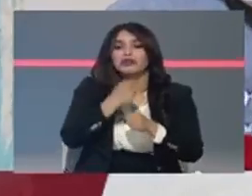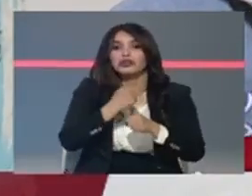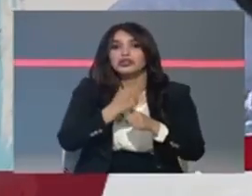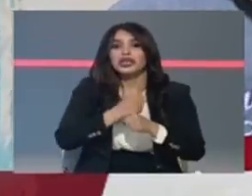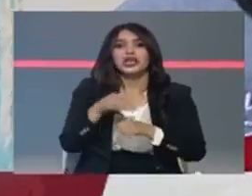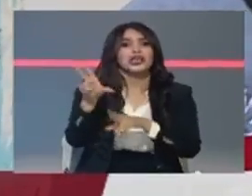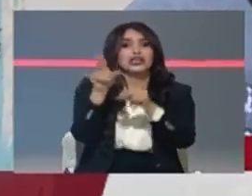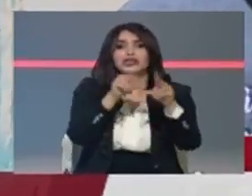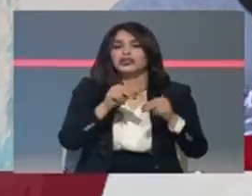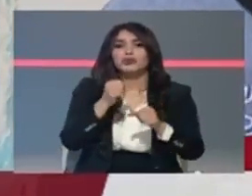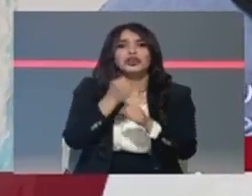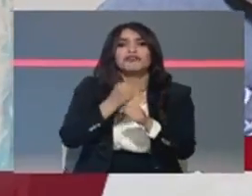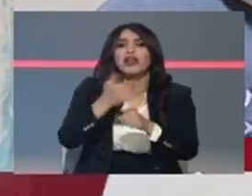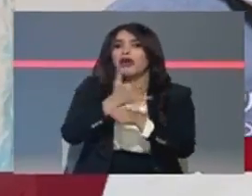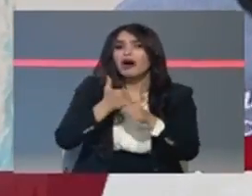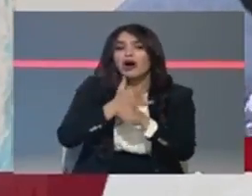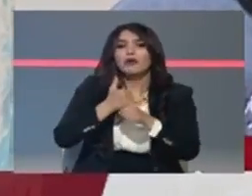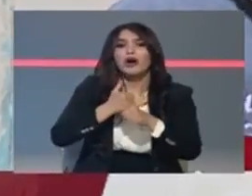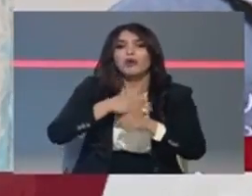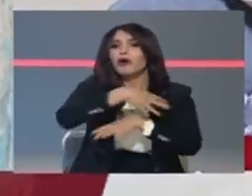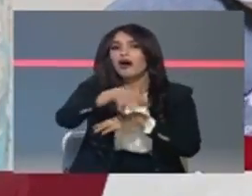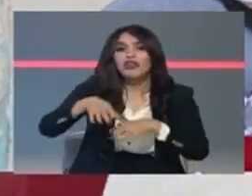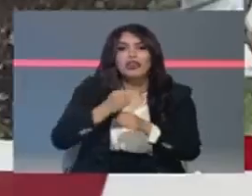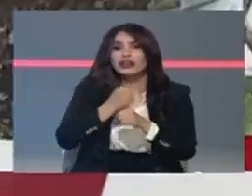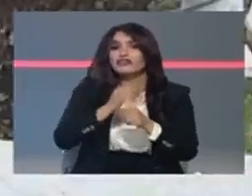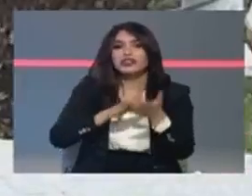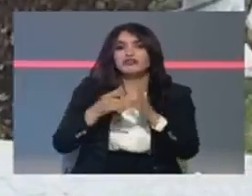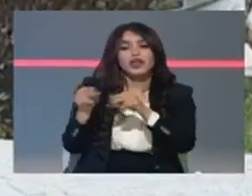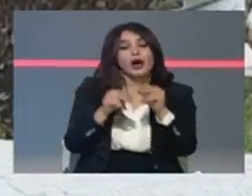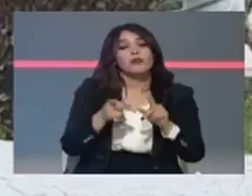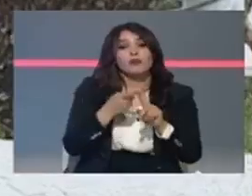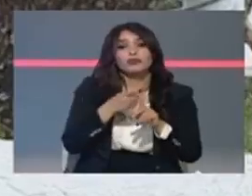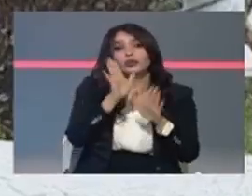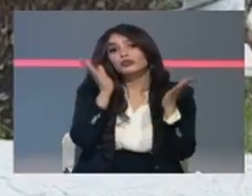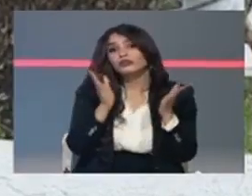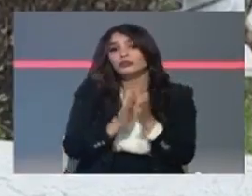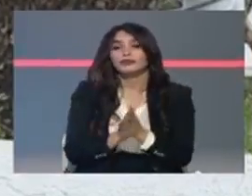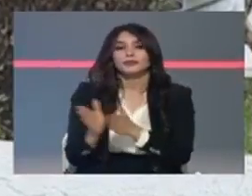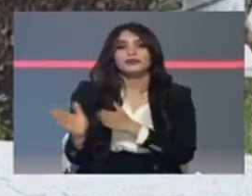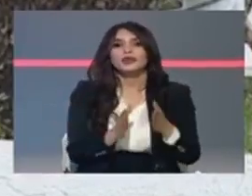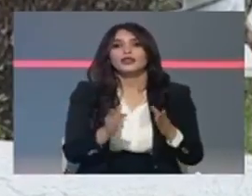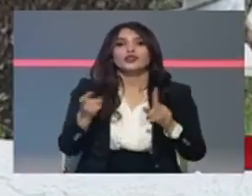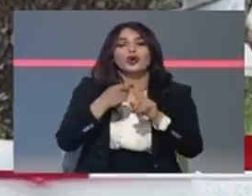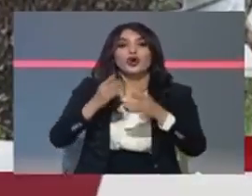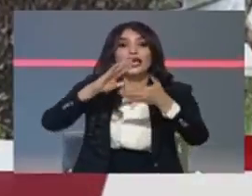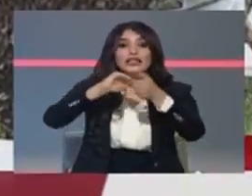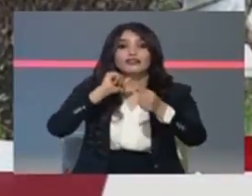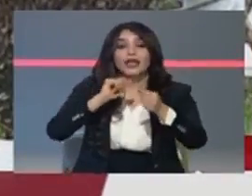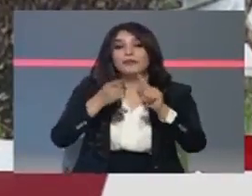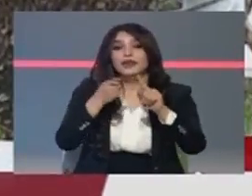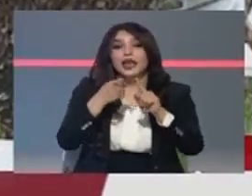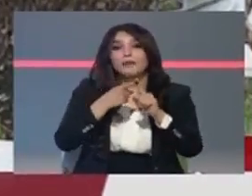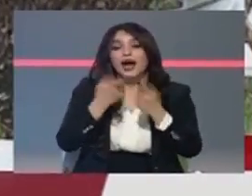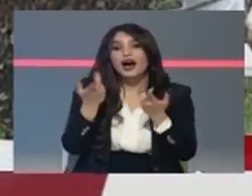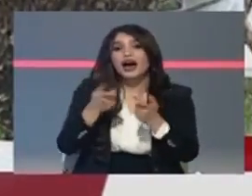القهوة جية كيما الخضارة، أما لازم باش نعملوا. حتى وقع تفهمنا مع الديوان الوطني للصناعة التقليدية الإلغاء